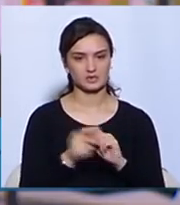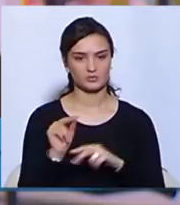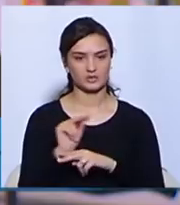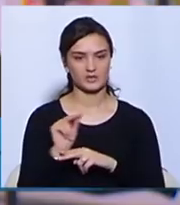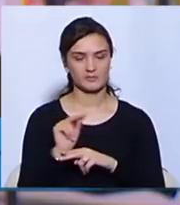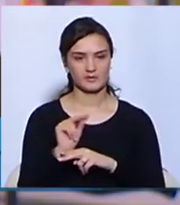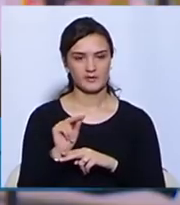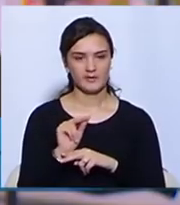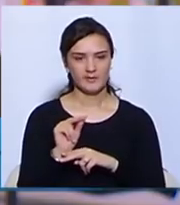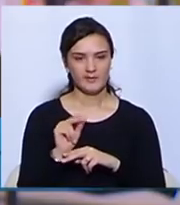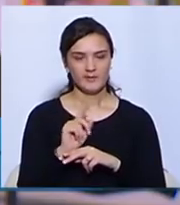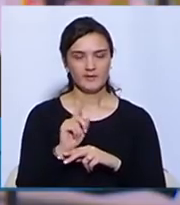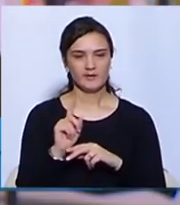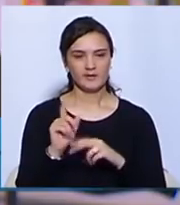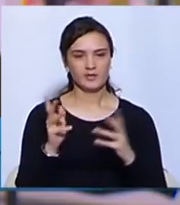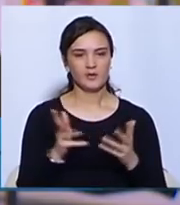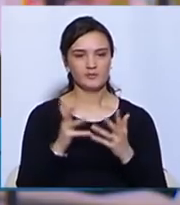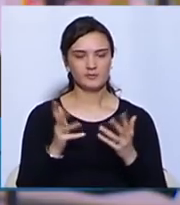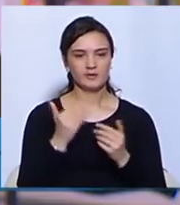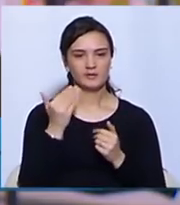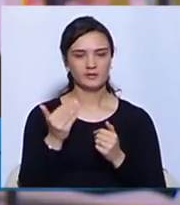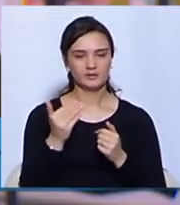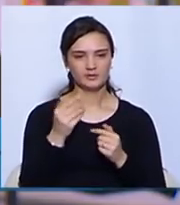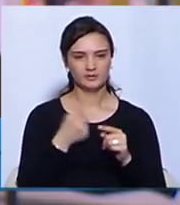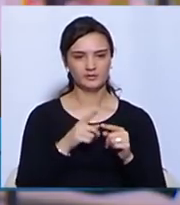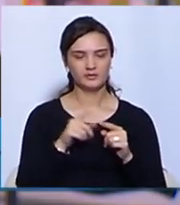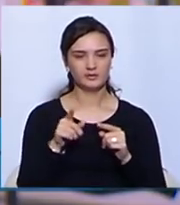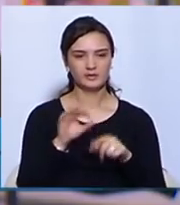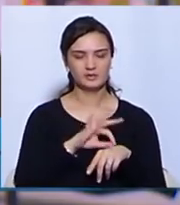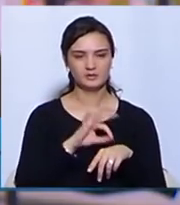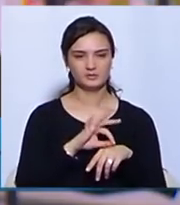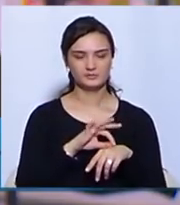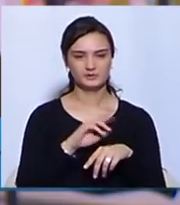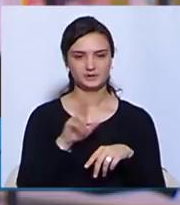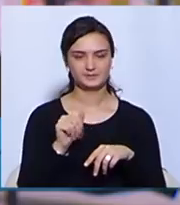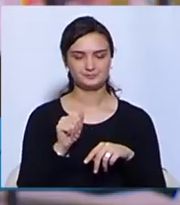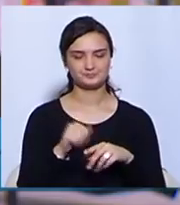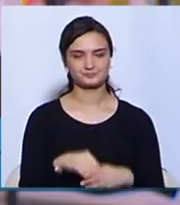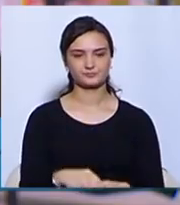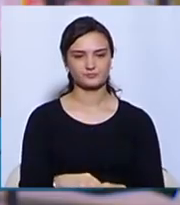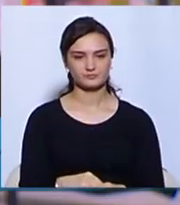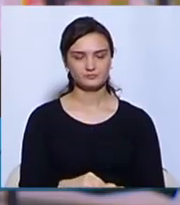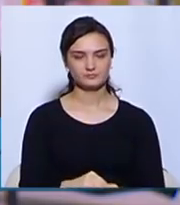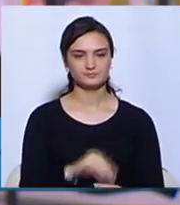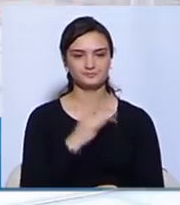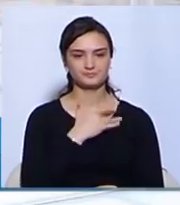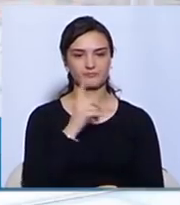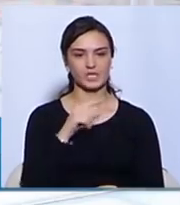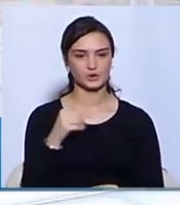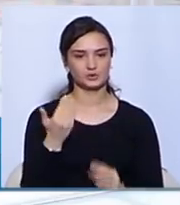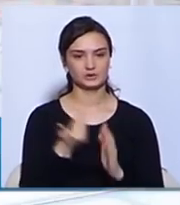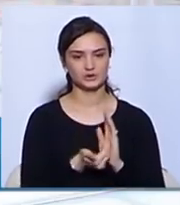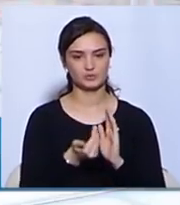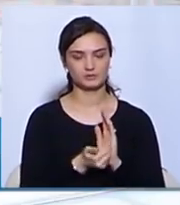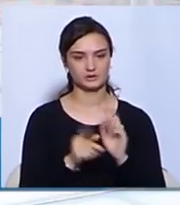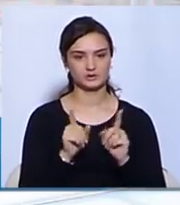თერაპია, რაც შეუმსუბუქებს მას ამ ვეგეტაციურ სინდრომს და ვთქვათ კარდიოლოგის